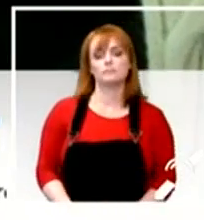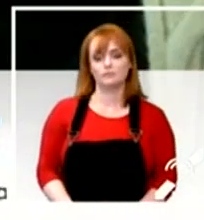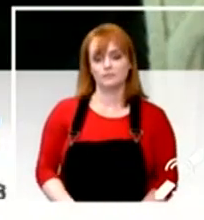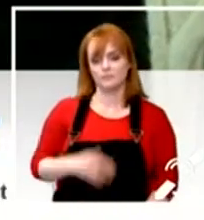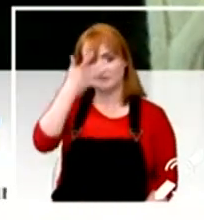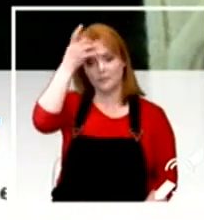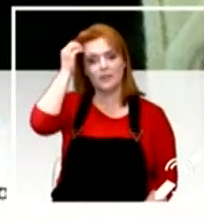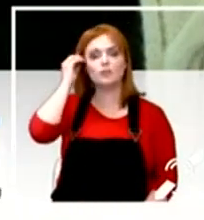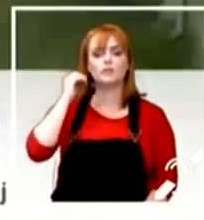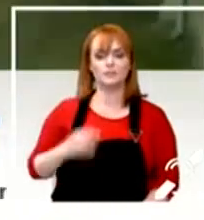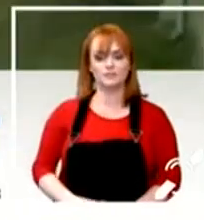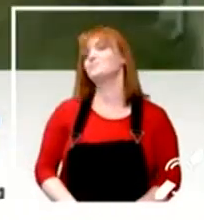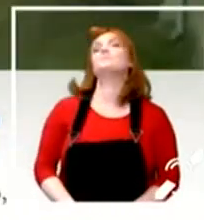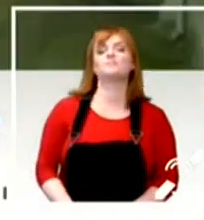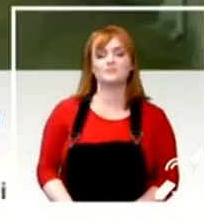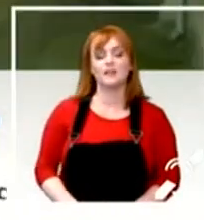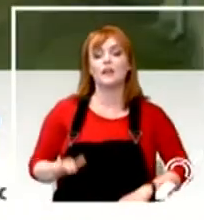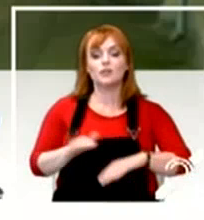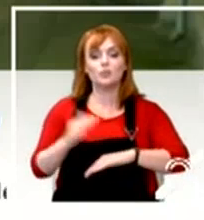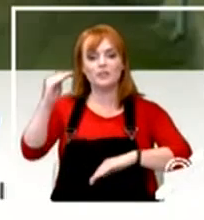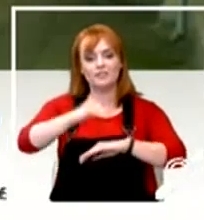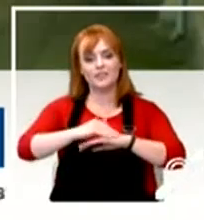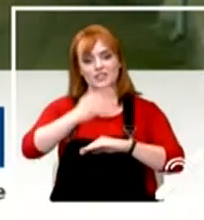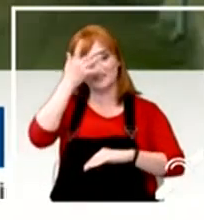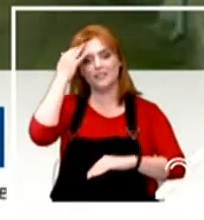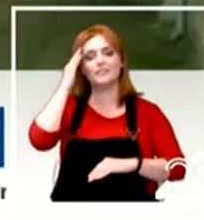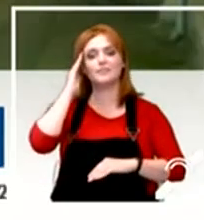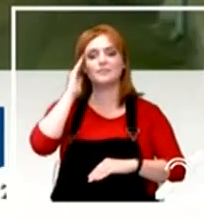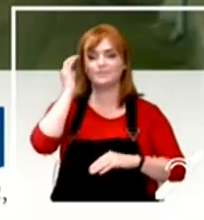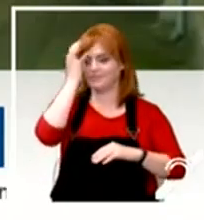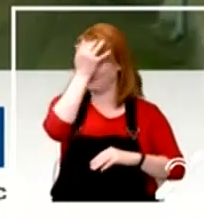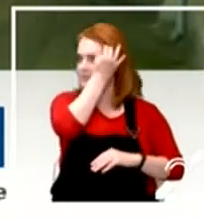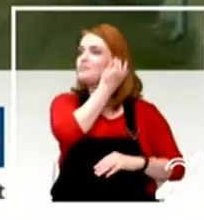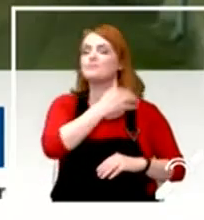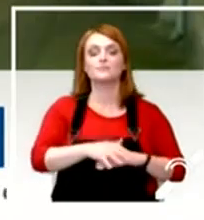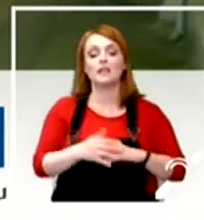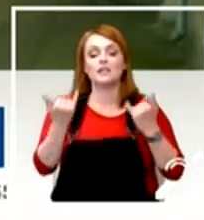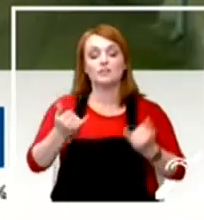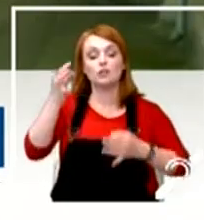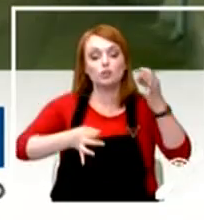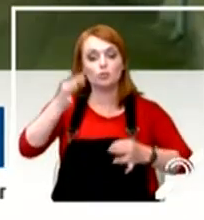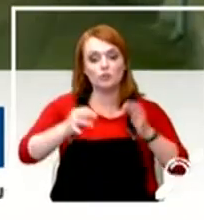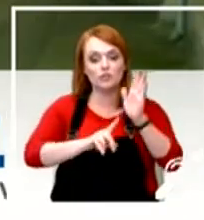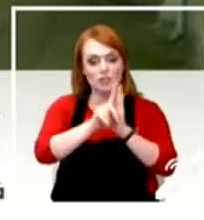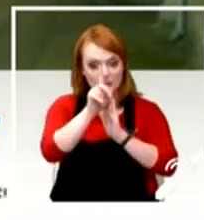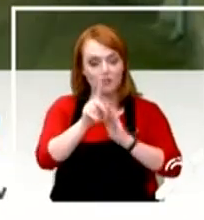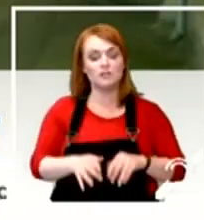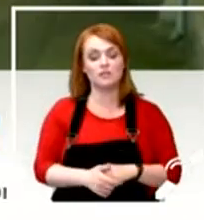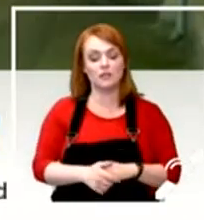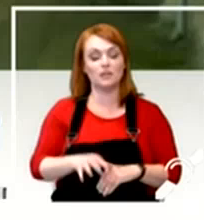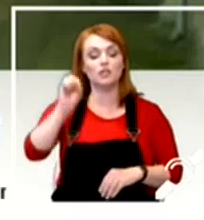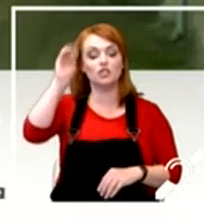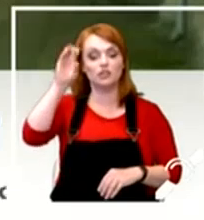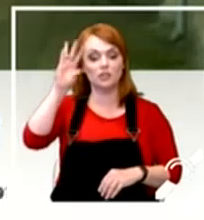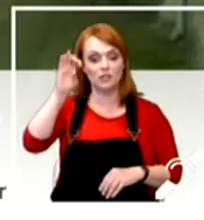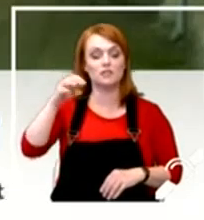Bună seara, Vadim! Bună seara, doamnelor și domnilor! Ședința de judecată a început astăzi la ora 14:30 și durează